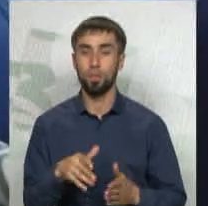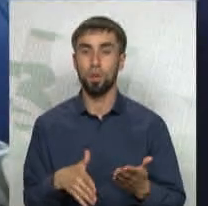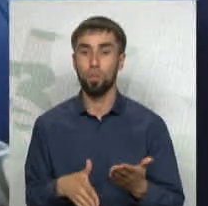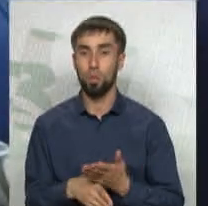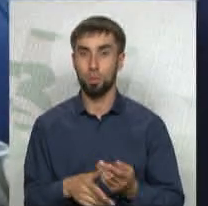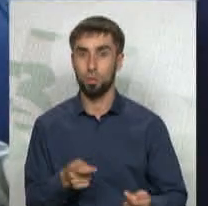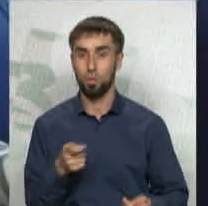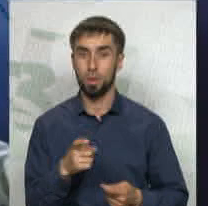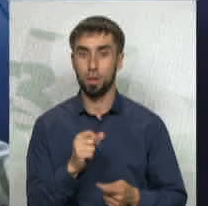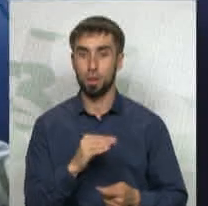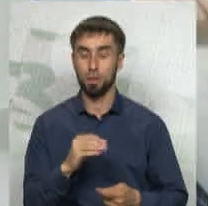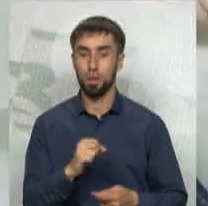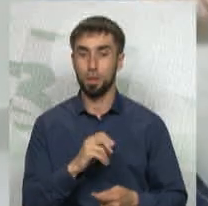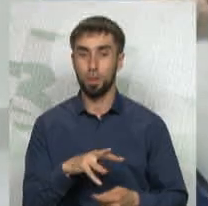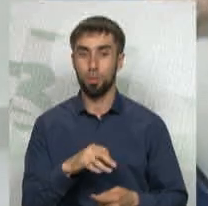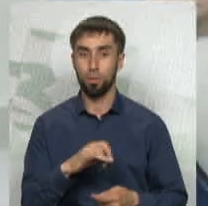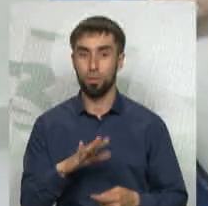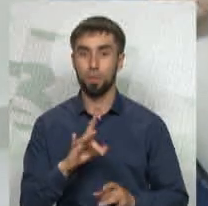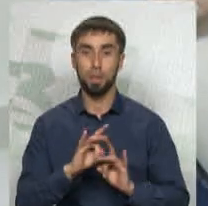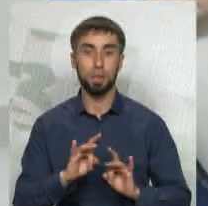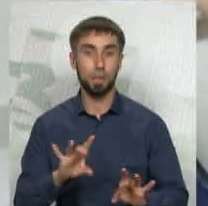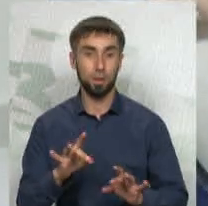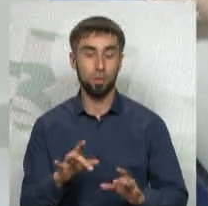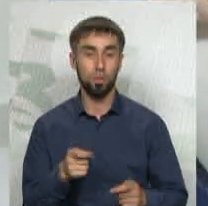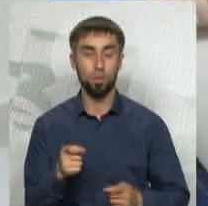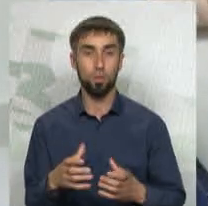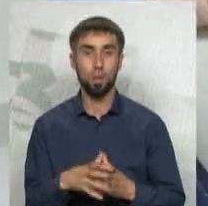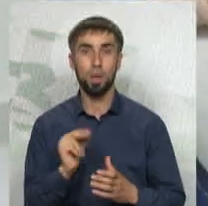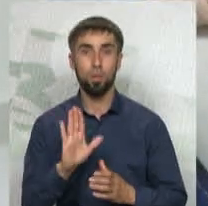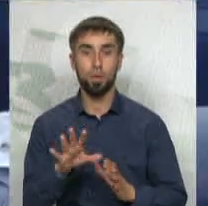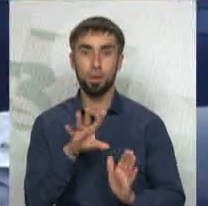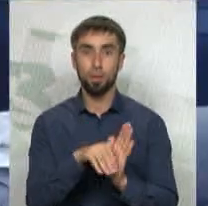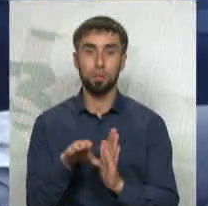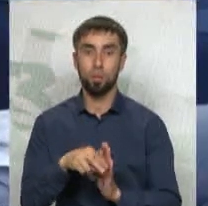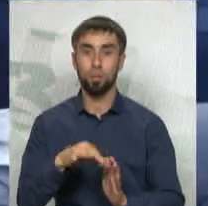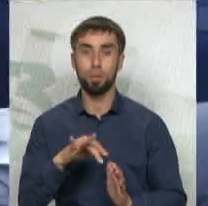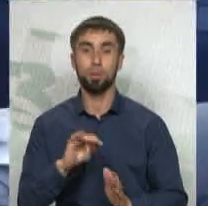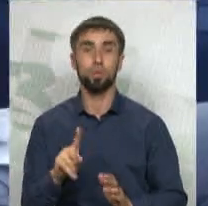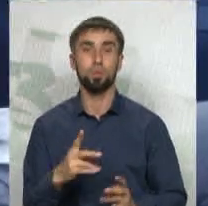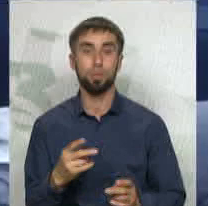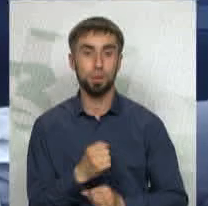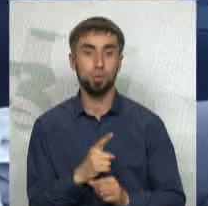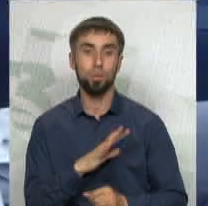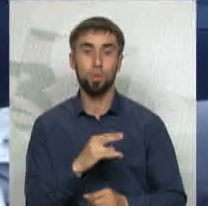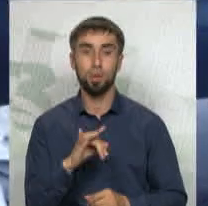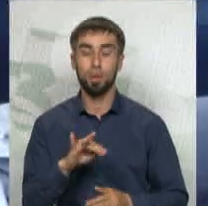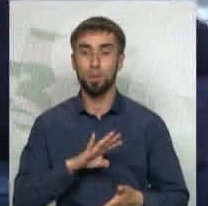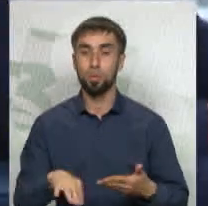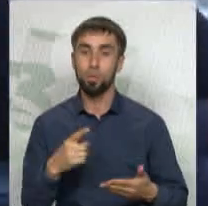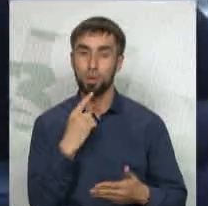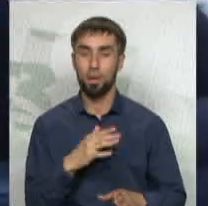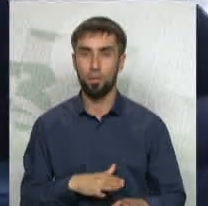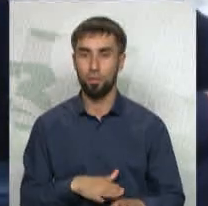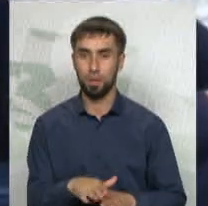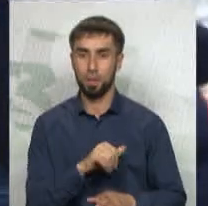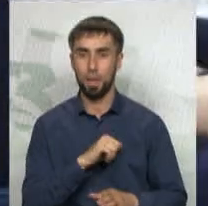Помощник руководителя хаджа Адам Миржоев рассказал руководителям групп, как будут размещены паломники и что нужно сделать, чтобы они без трудностей